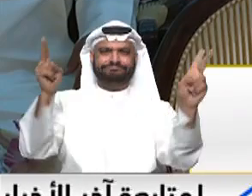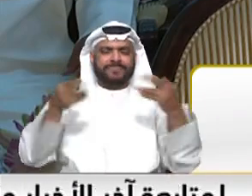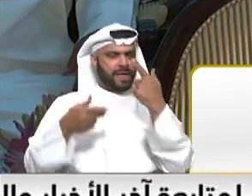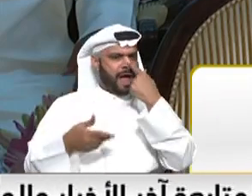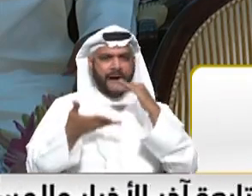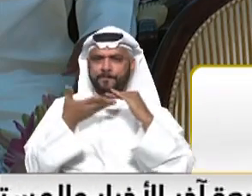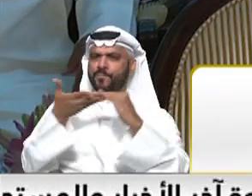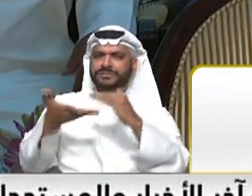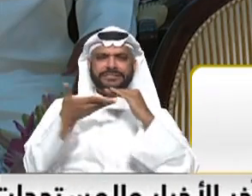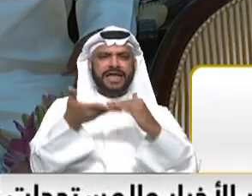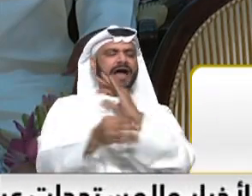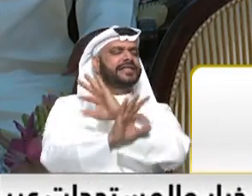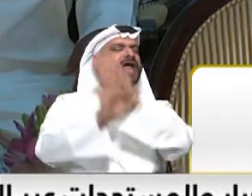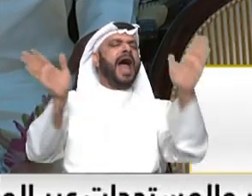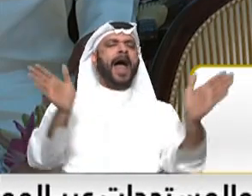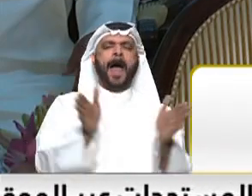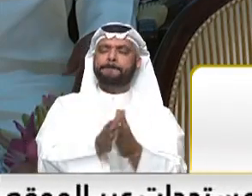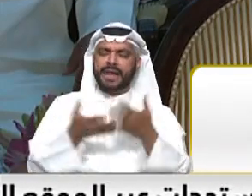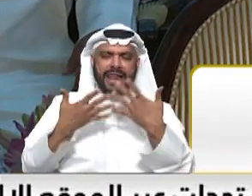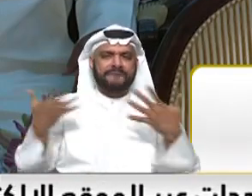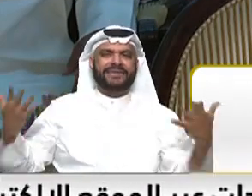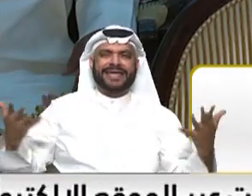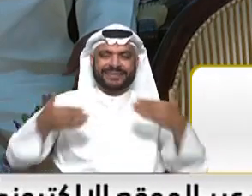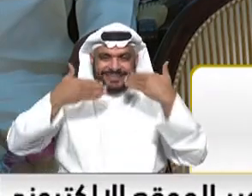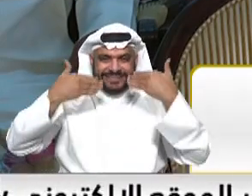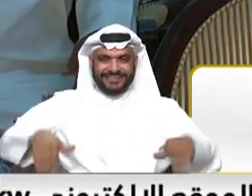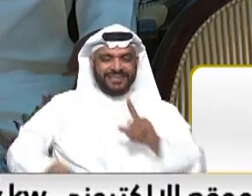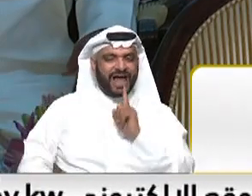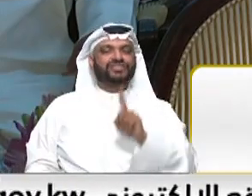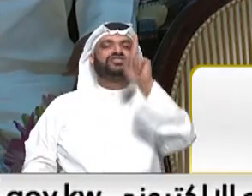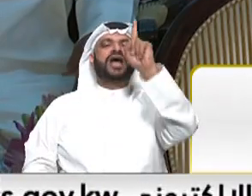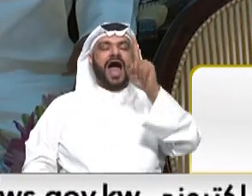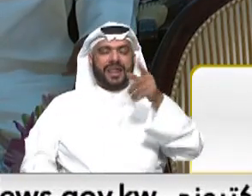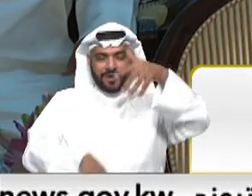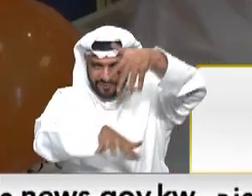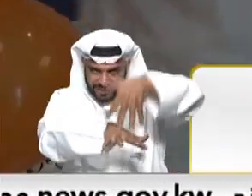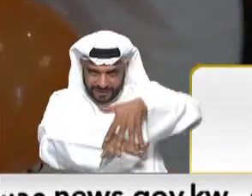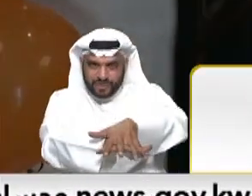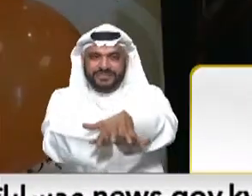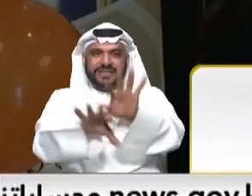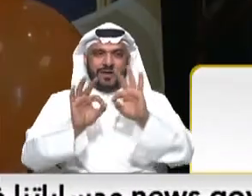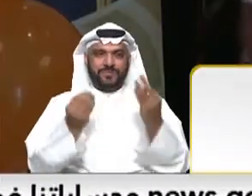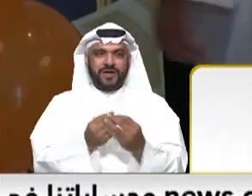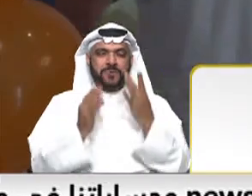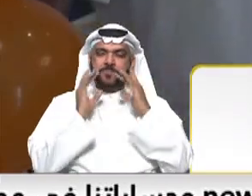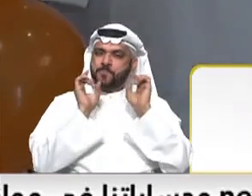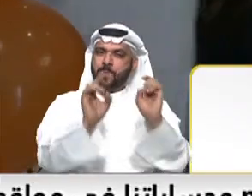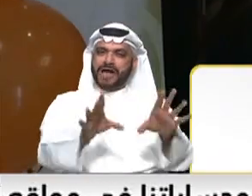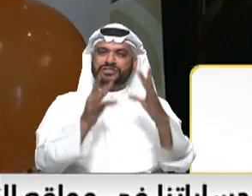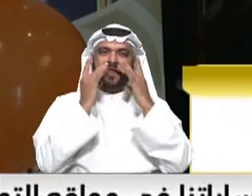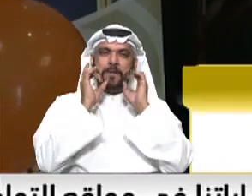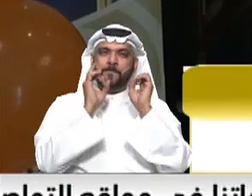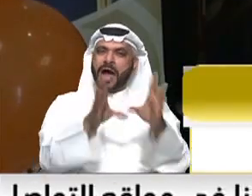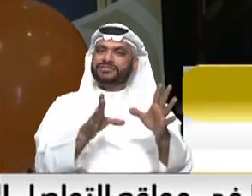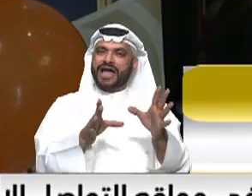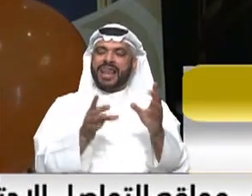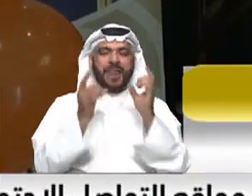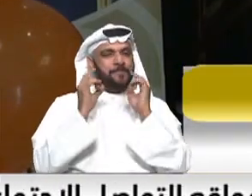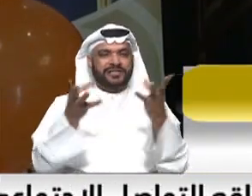كافة الصعاب أمام أبنائنا من ذوي الإعاقة ليتسنى لهم الانخراط في سوق العمل. ما شاء الله وصلنا إلى أعداد